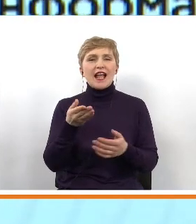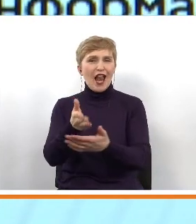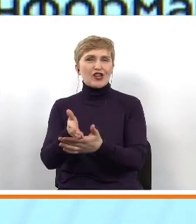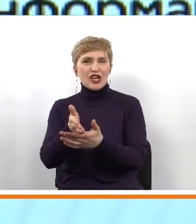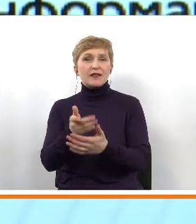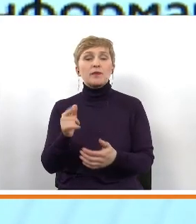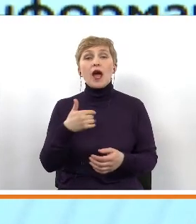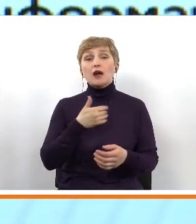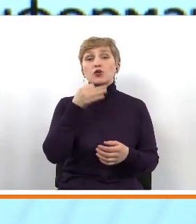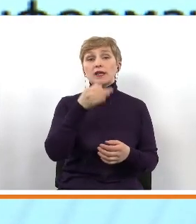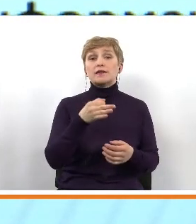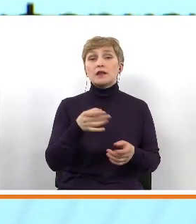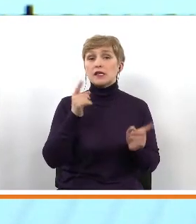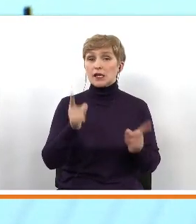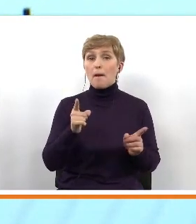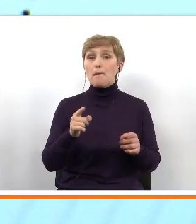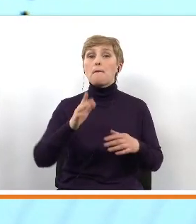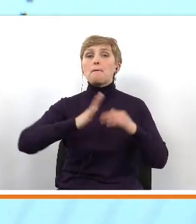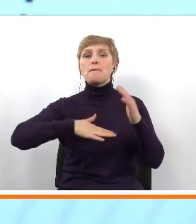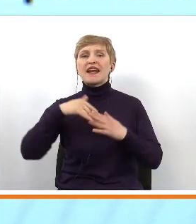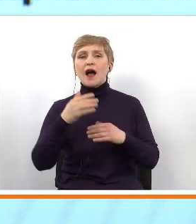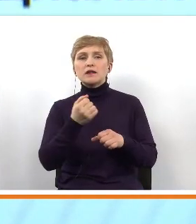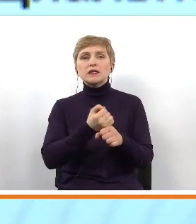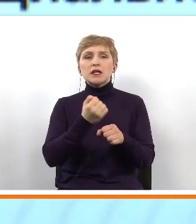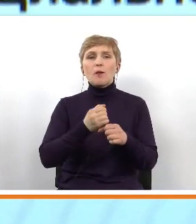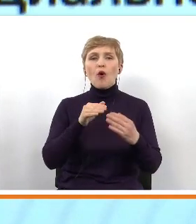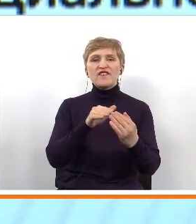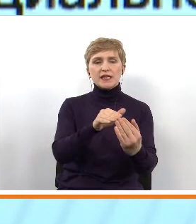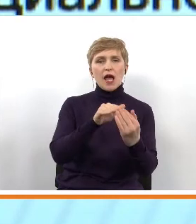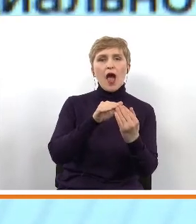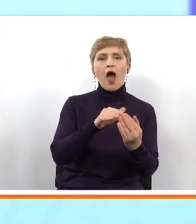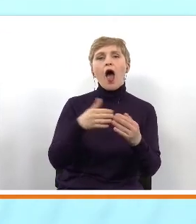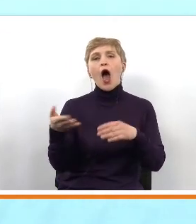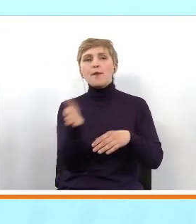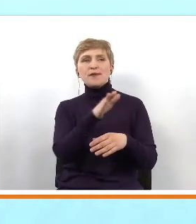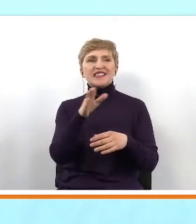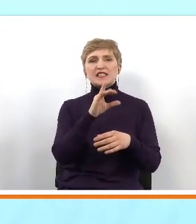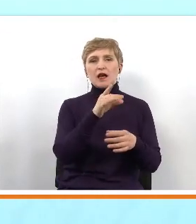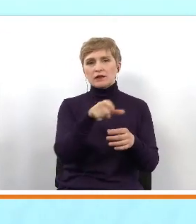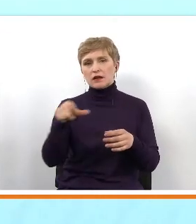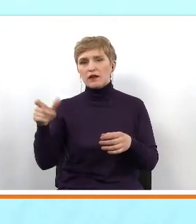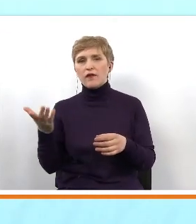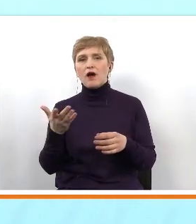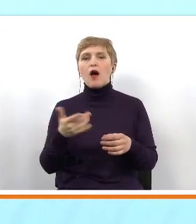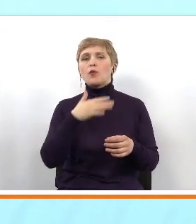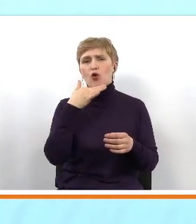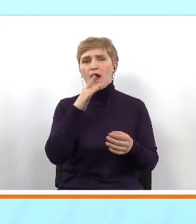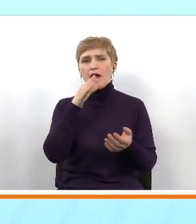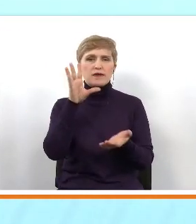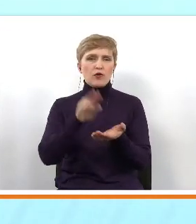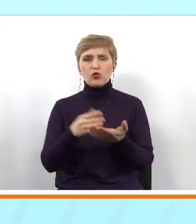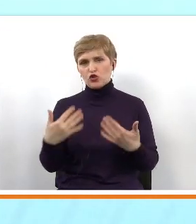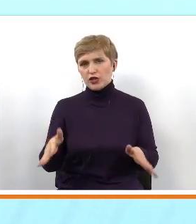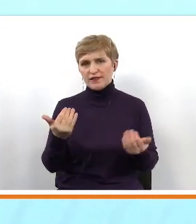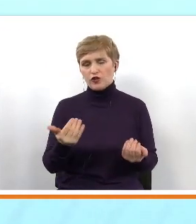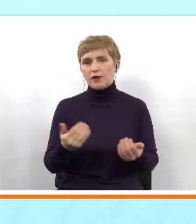хочу сказать, что на самом деле практика наработанного взаимодействия межсекторного, в том числе, она сегодня многолетняя. И я думаю,